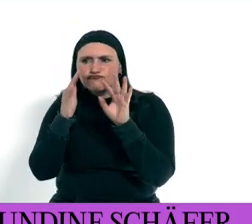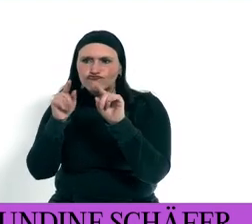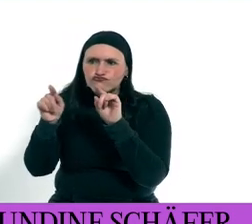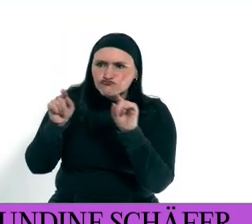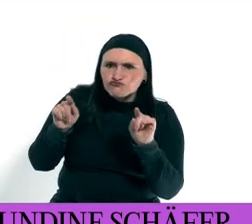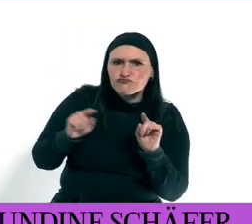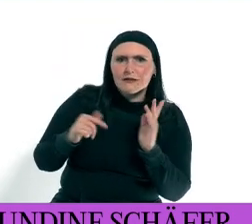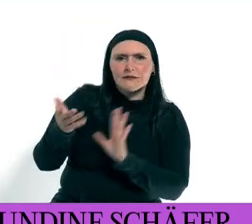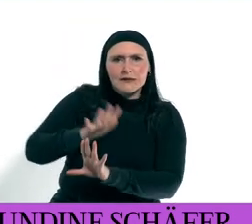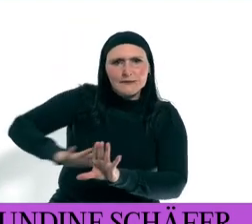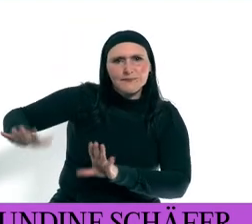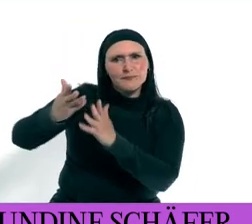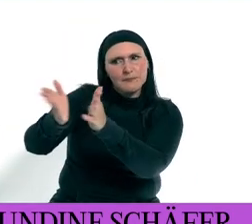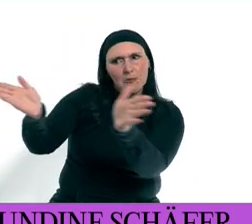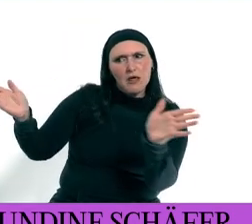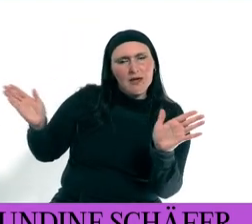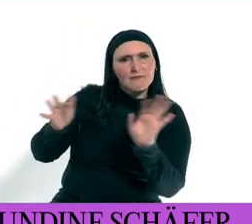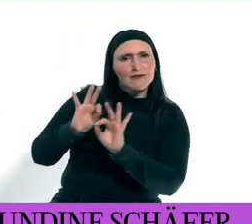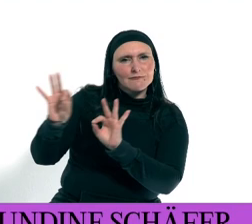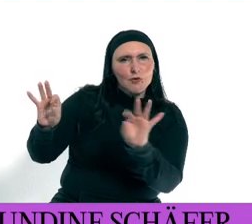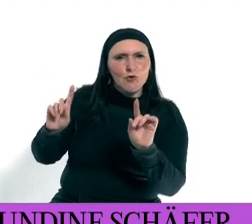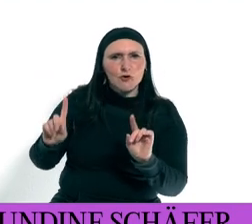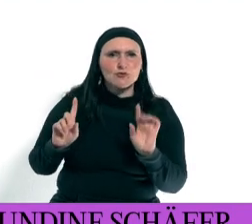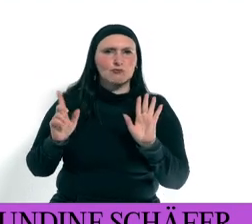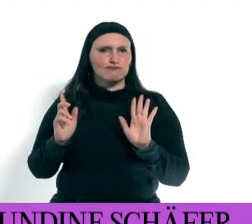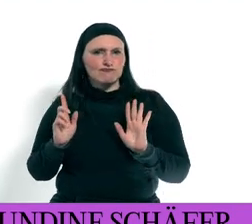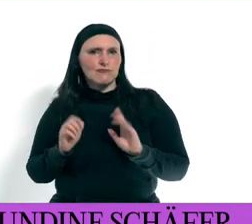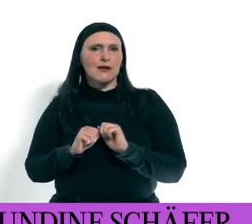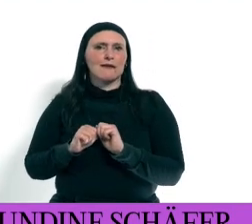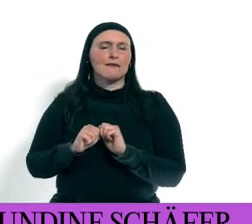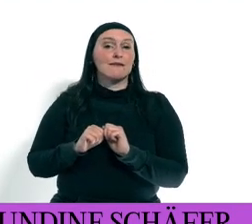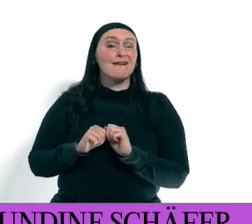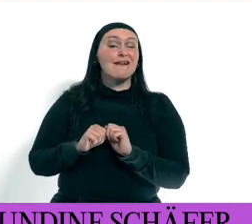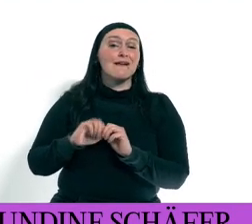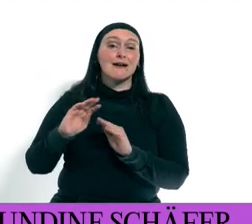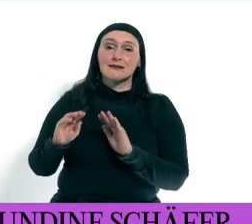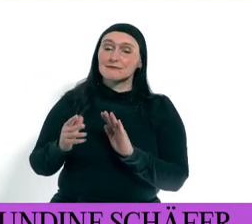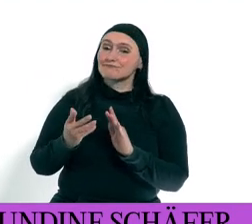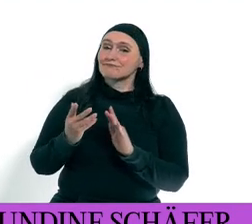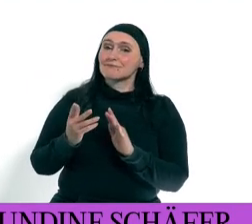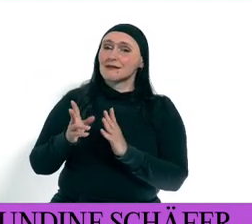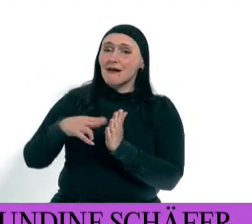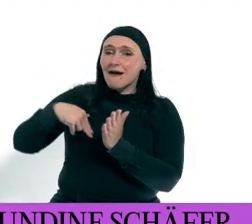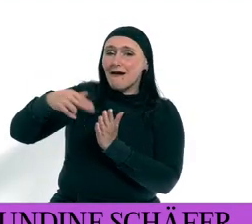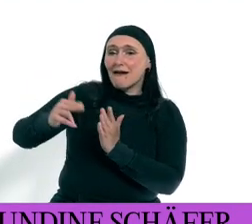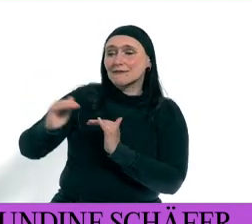zu experimentieren mit dem öffentlichen Raum oder mit Raum insgesamt generell.